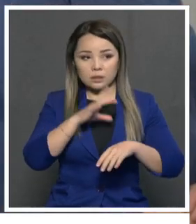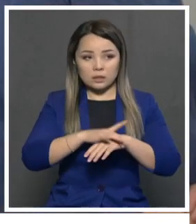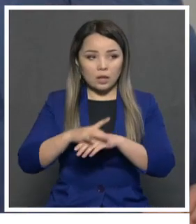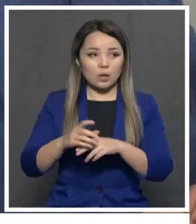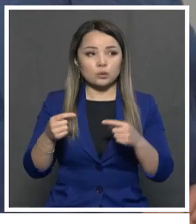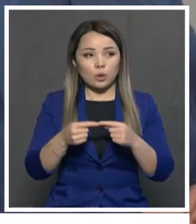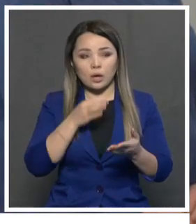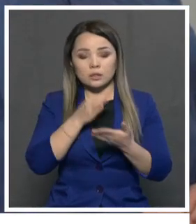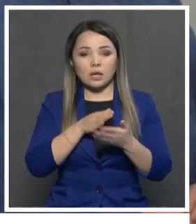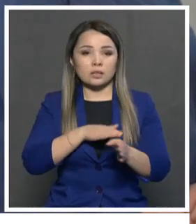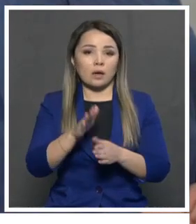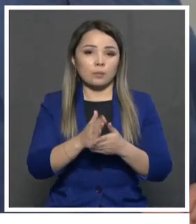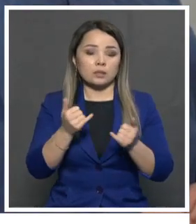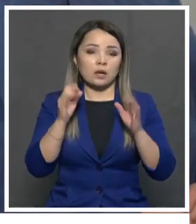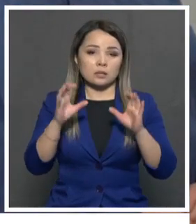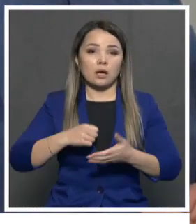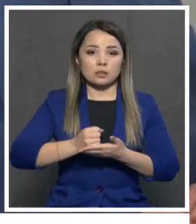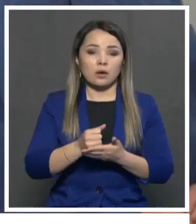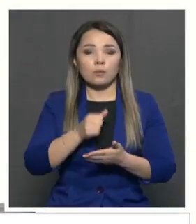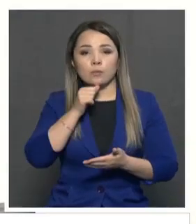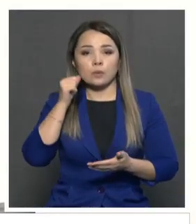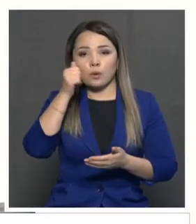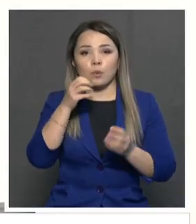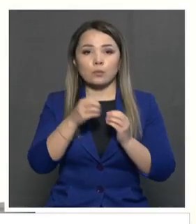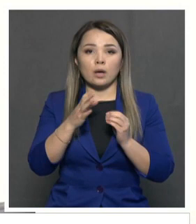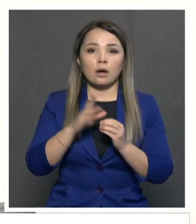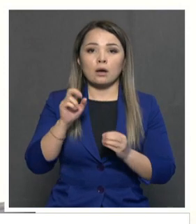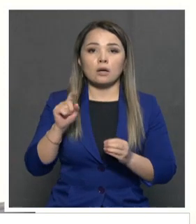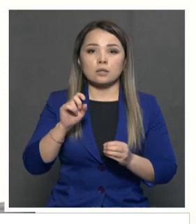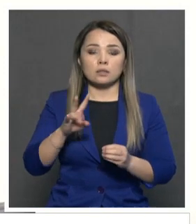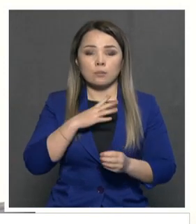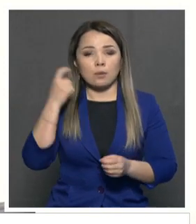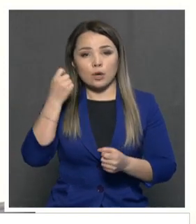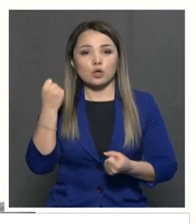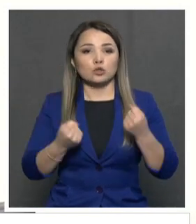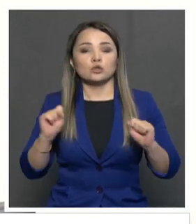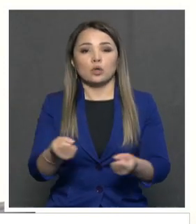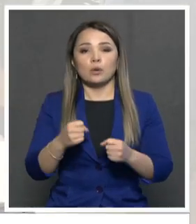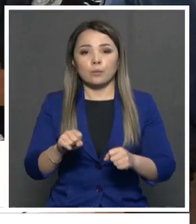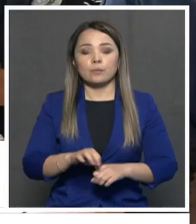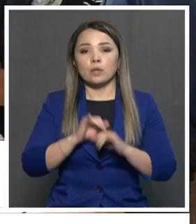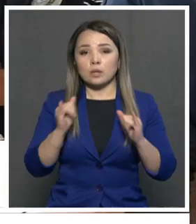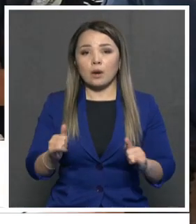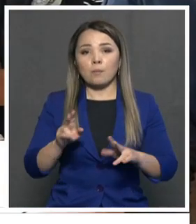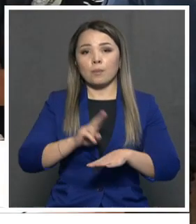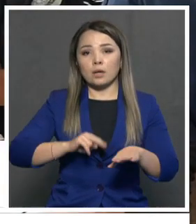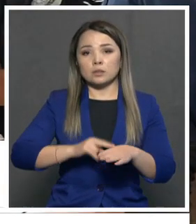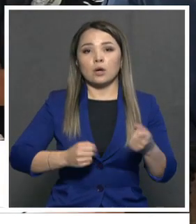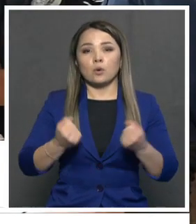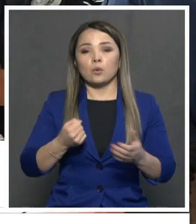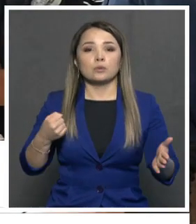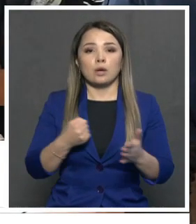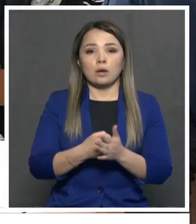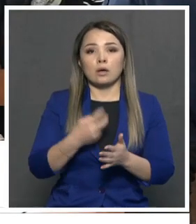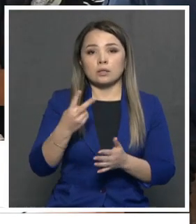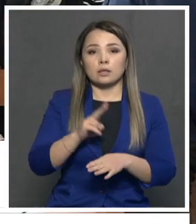күшіне енген жоқ. Естеріңізге сала кетейік, қайғылы оқиға былтыр 15 қазанда болды. Мас жүргізуші қатты жылдамдықпен келіп полиция көлігін соққан. Машинада болған